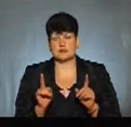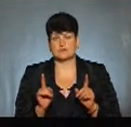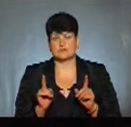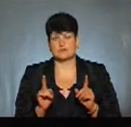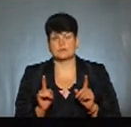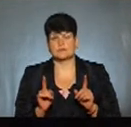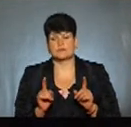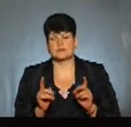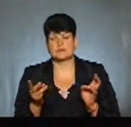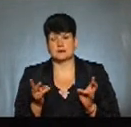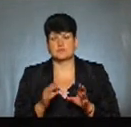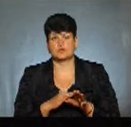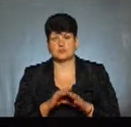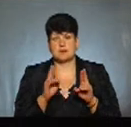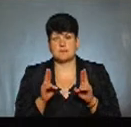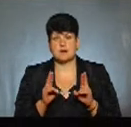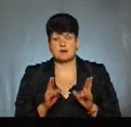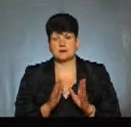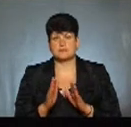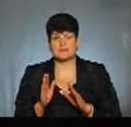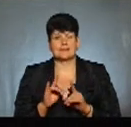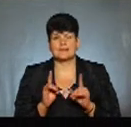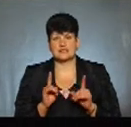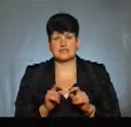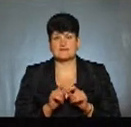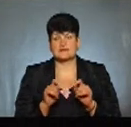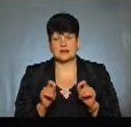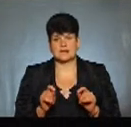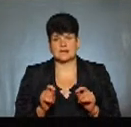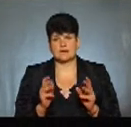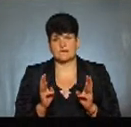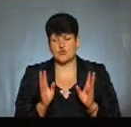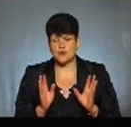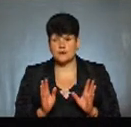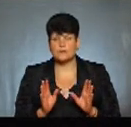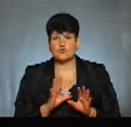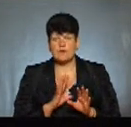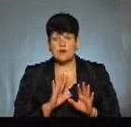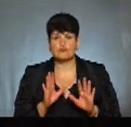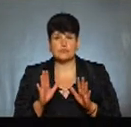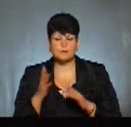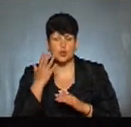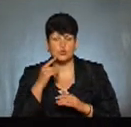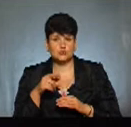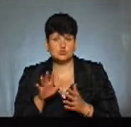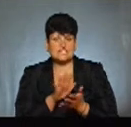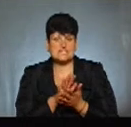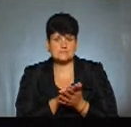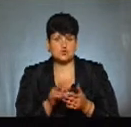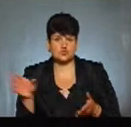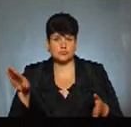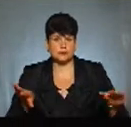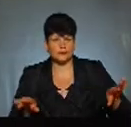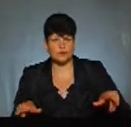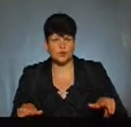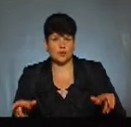потрібно дотримуватись правил безпеки, не тільки з відкритим вогнем. Навіть бувають такі випадки, що коли люди засмічують узбіччя, кидають